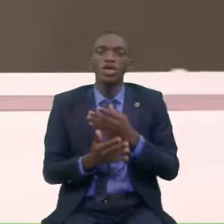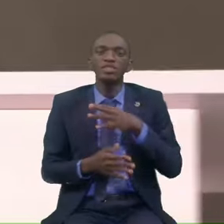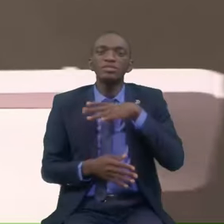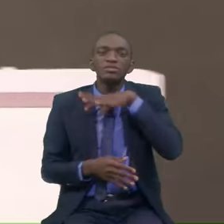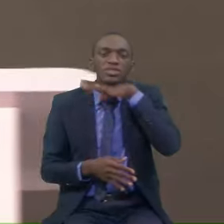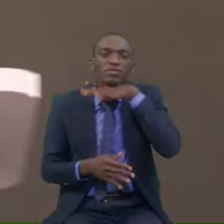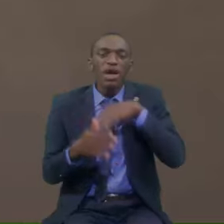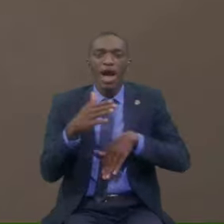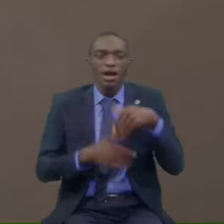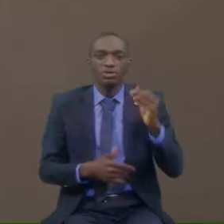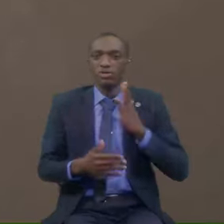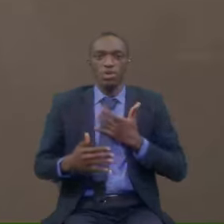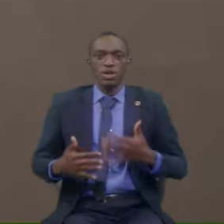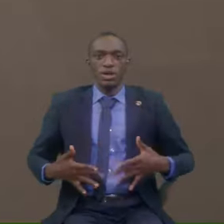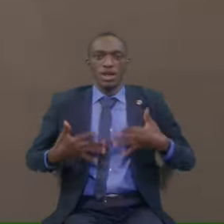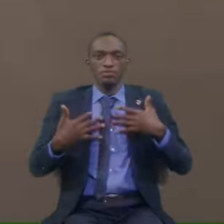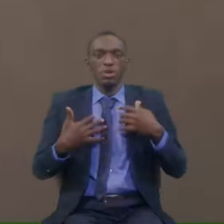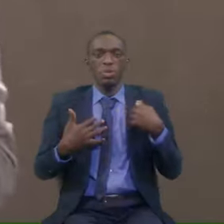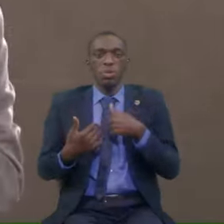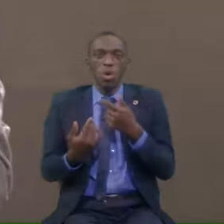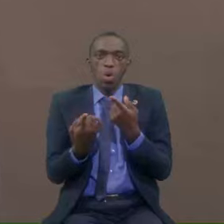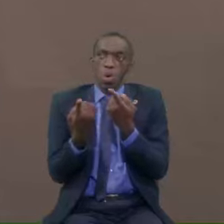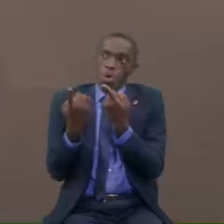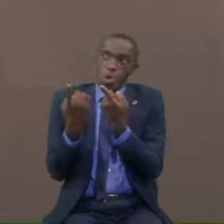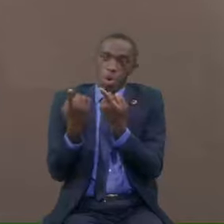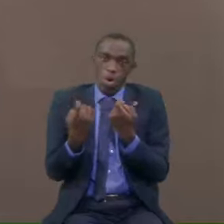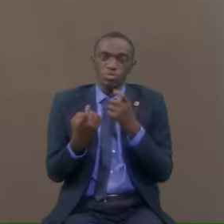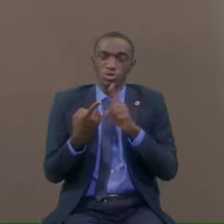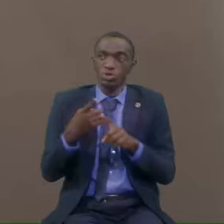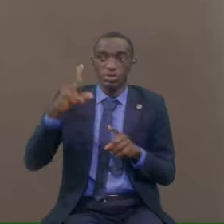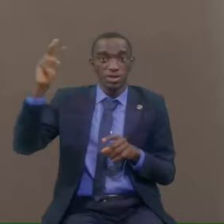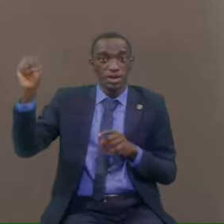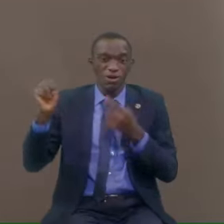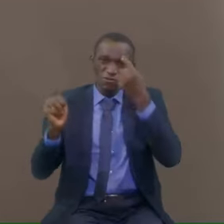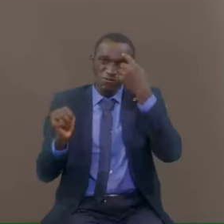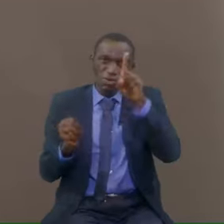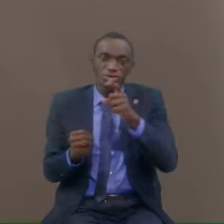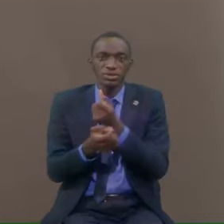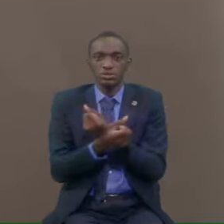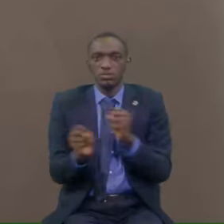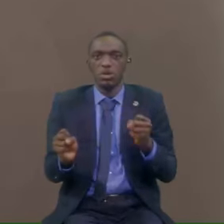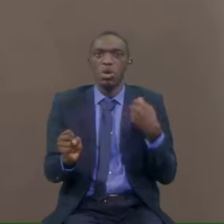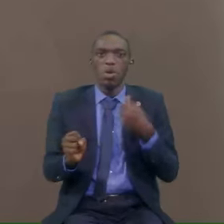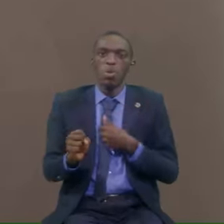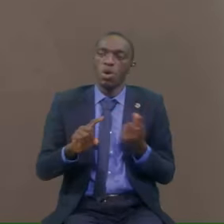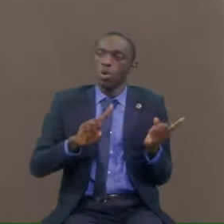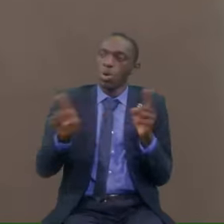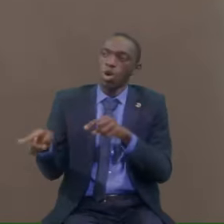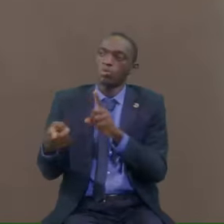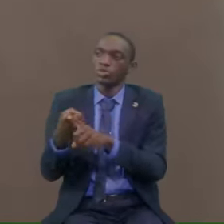nous venons à lui. Nous venons à lui pour le salut. Nous venons à